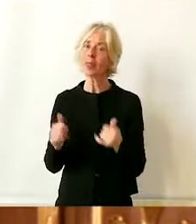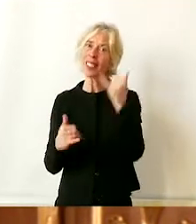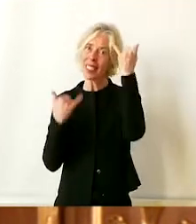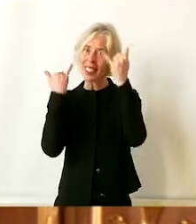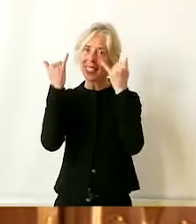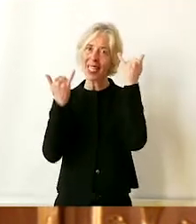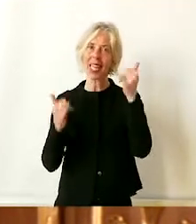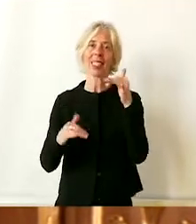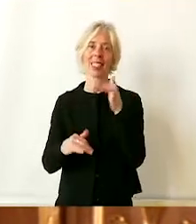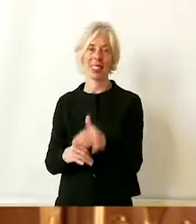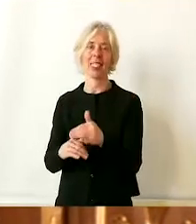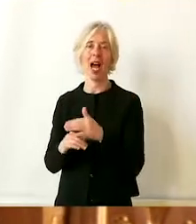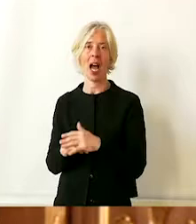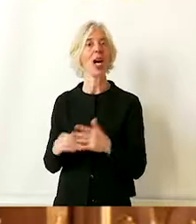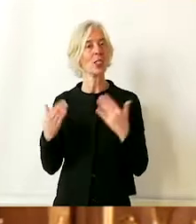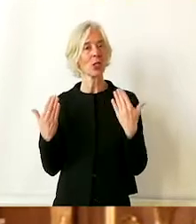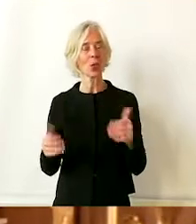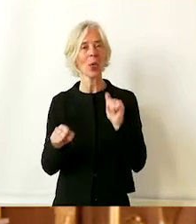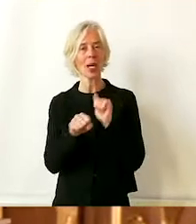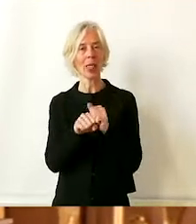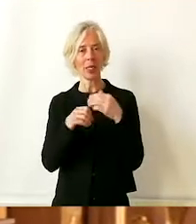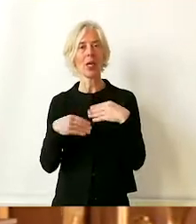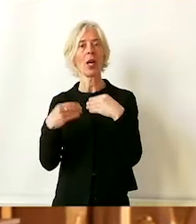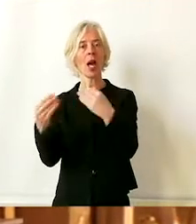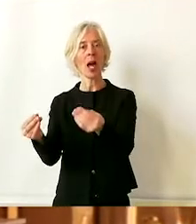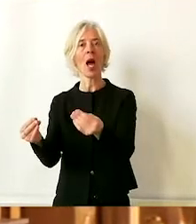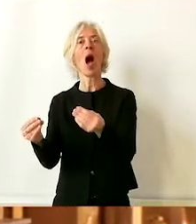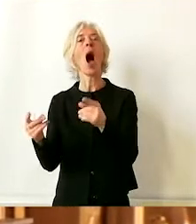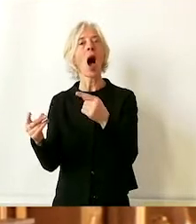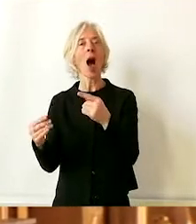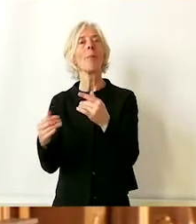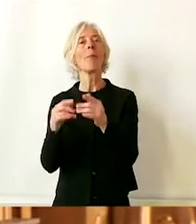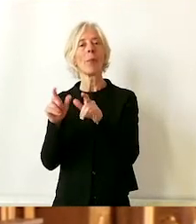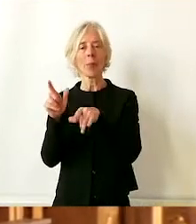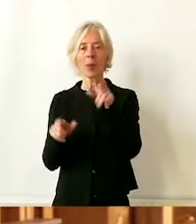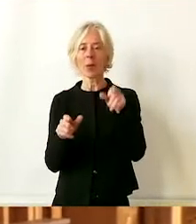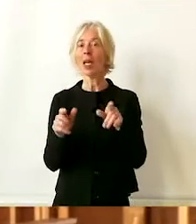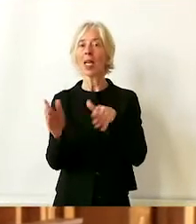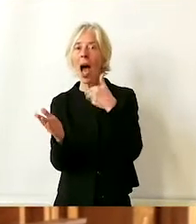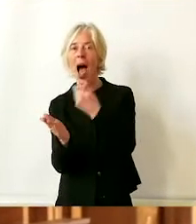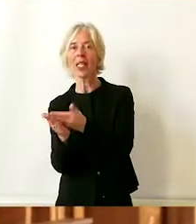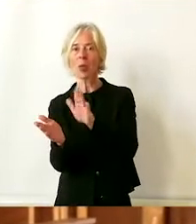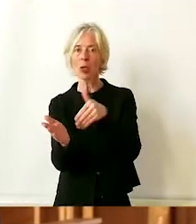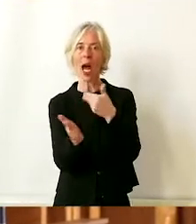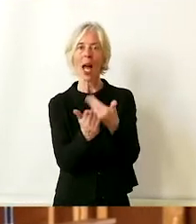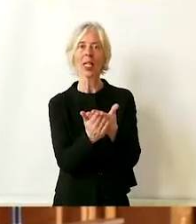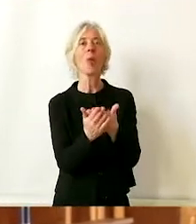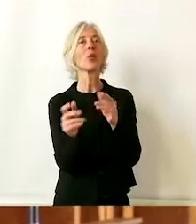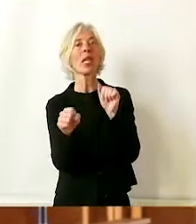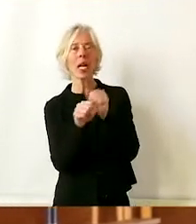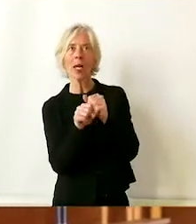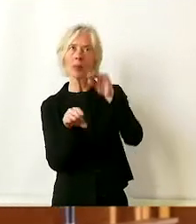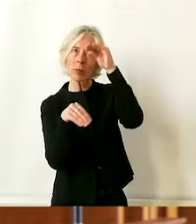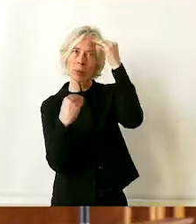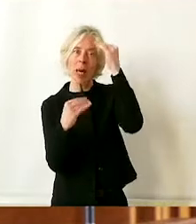Stadtwerke oder an die LEW, die hier natürlich auch für Privatverbraucher Angebote bereithalten, um Klimaschutz möglich zu